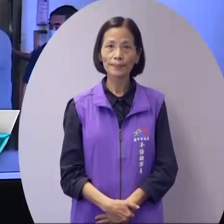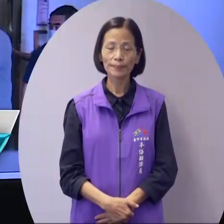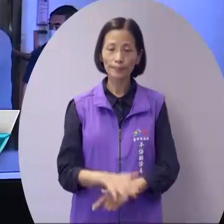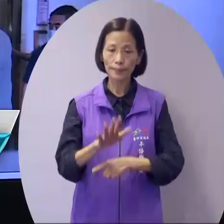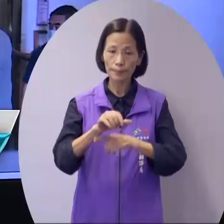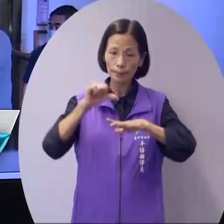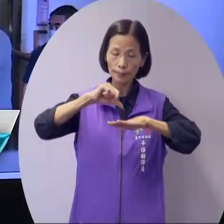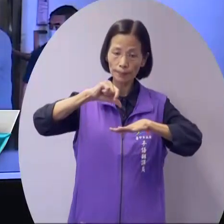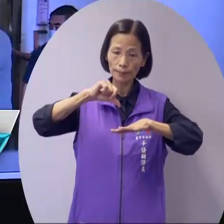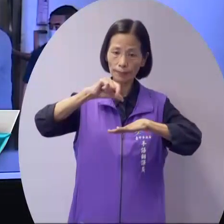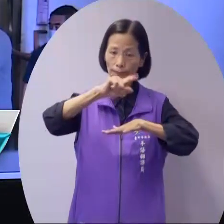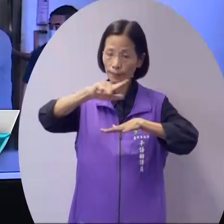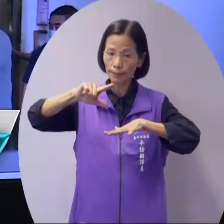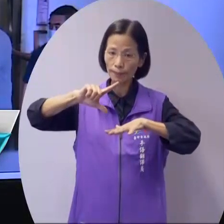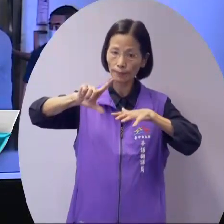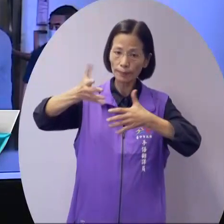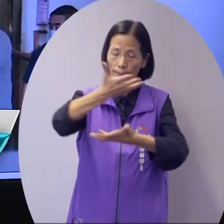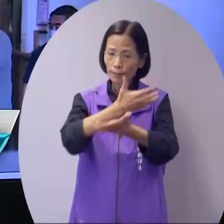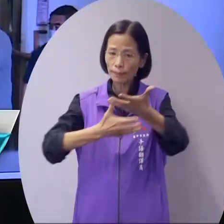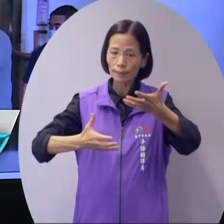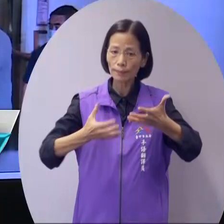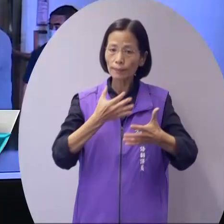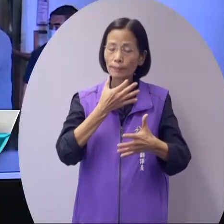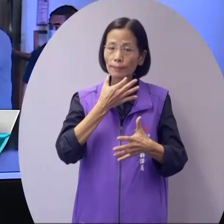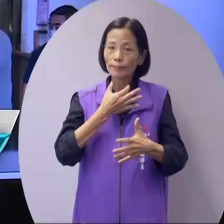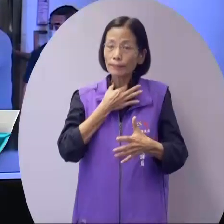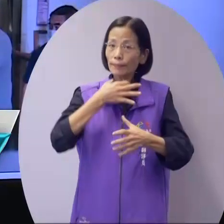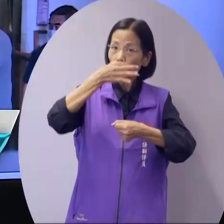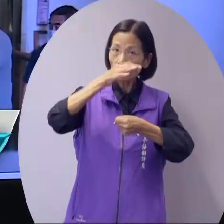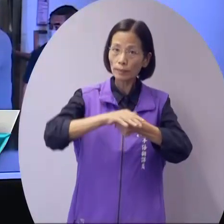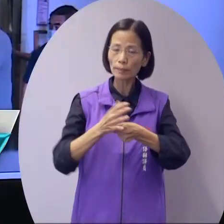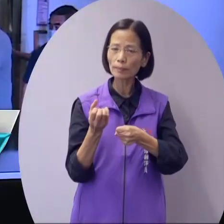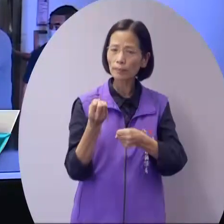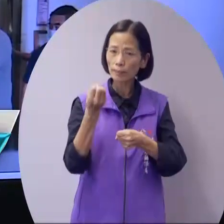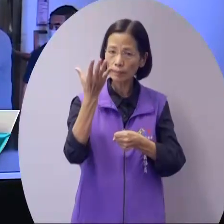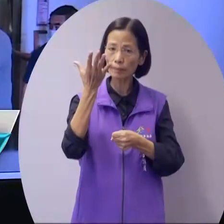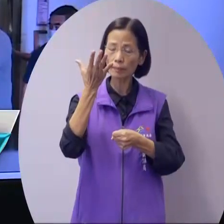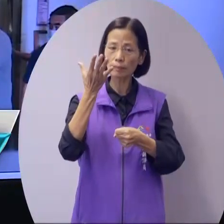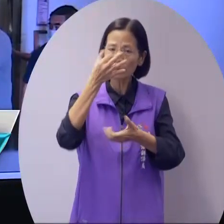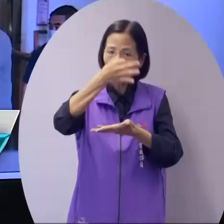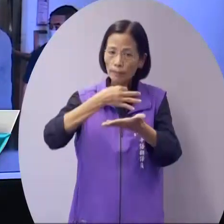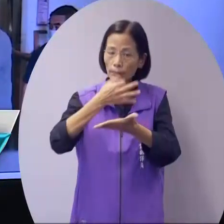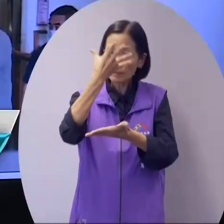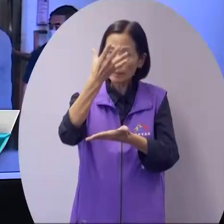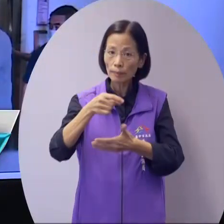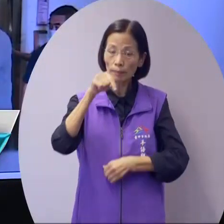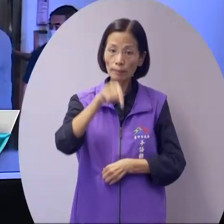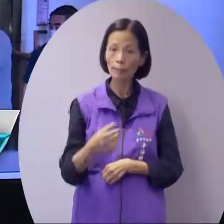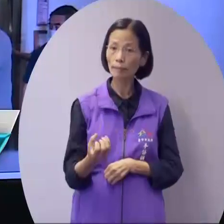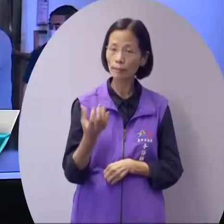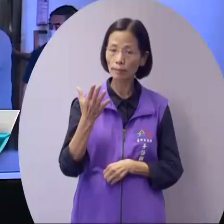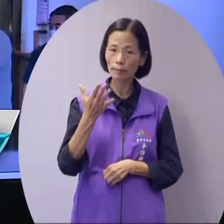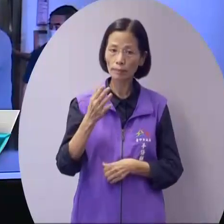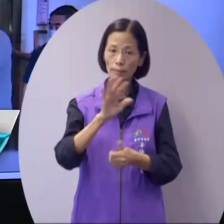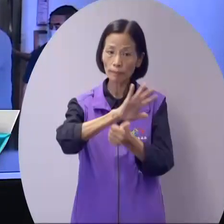农产品批发市场的纾困方案，特别针对花卉批发市场，因为花卉是这次疫情